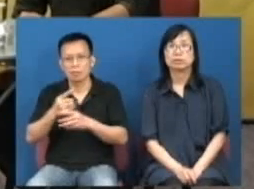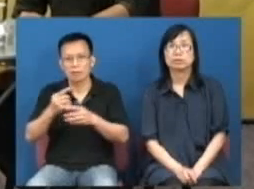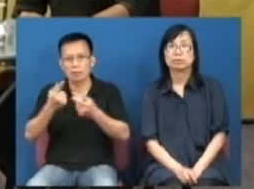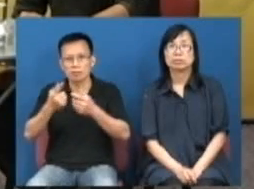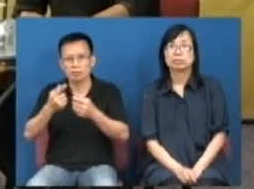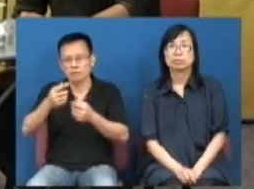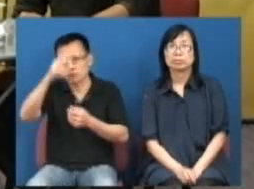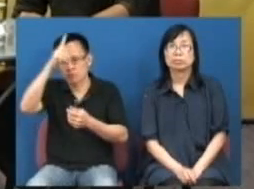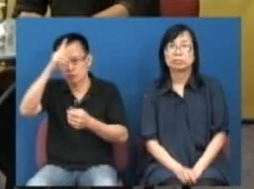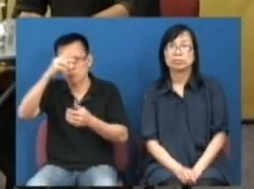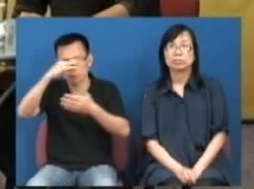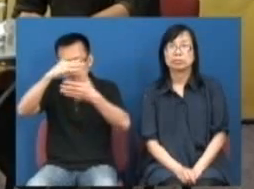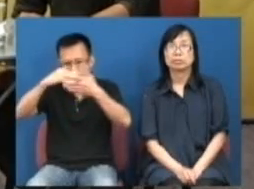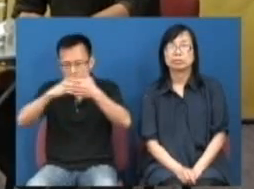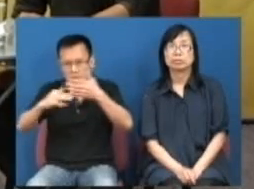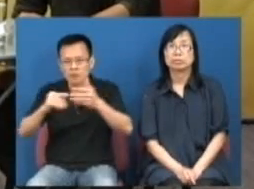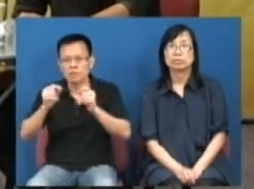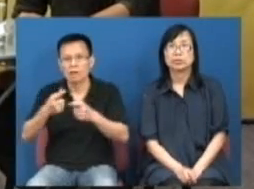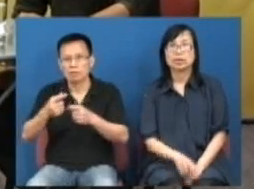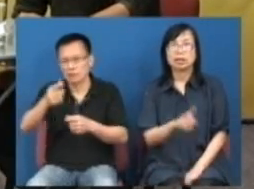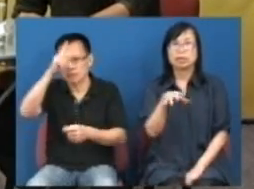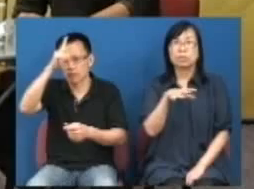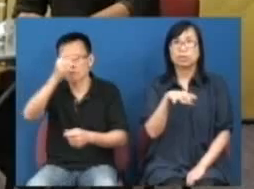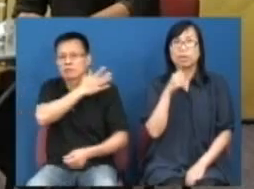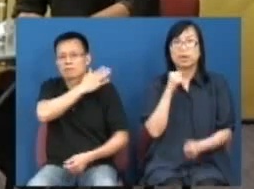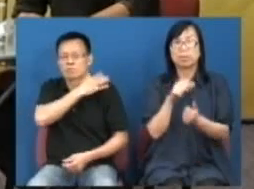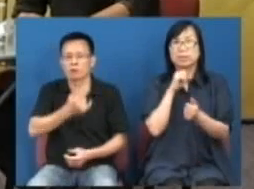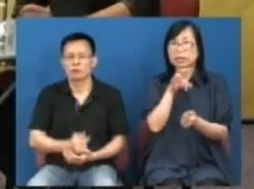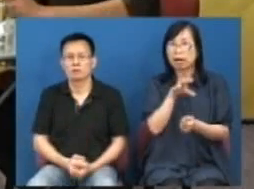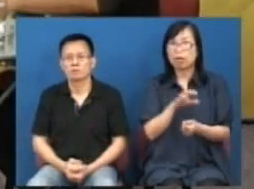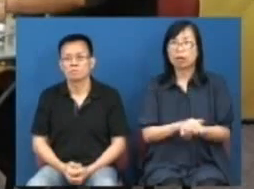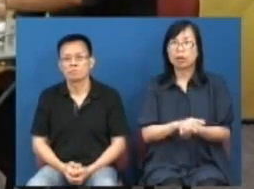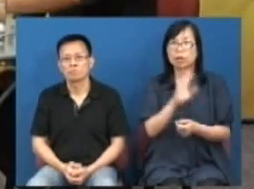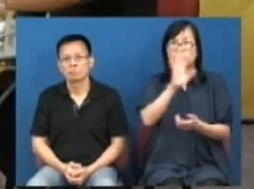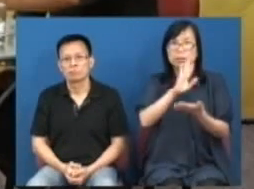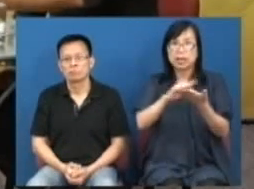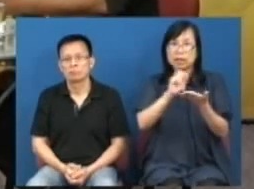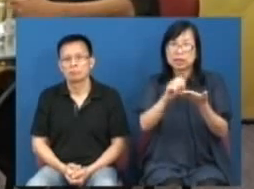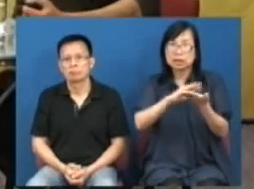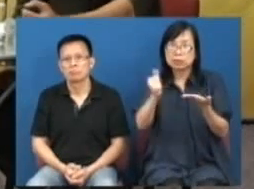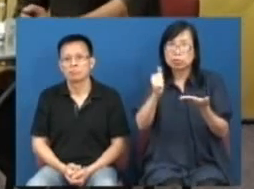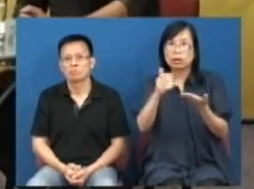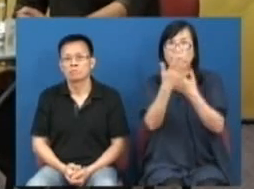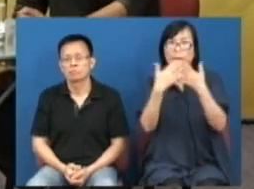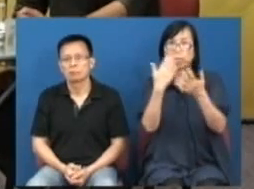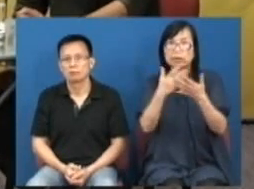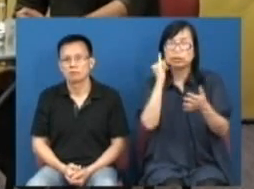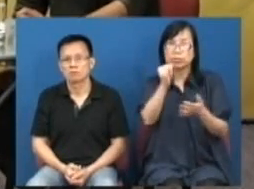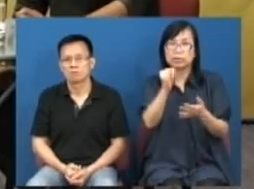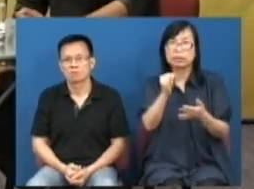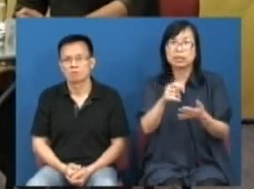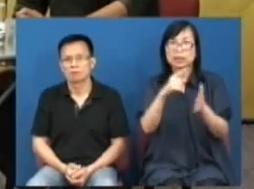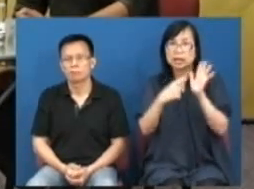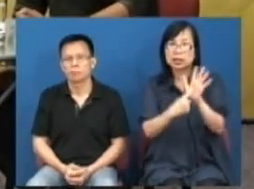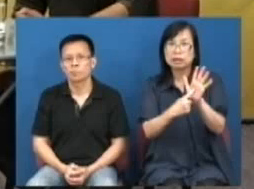原來嗰係一個政治嘅任務嚟嘅。 係啊，所以咪靠客咯嚇，佢唔會寫清楚㗎，即係網民如果犯咗呢啲咁嘅違反咗呢個